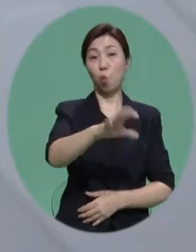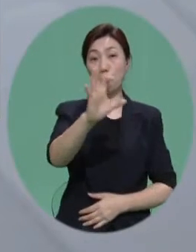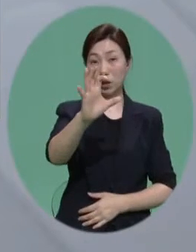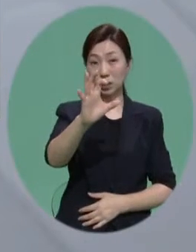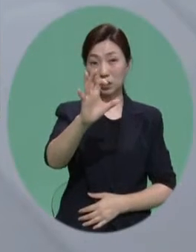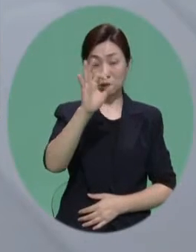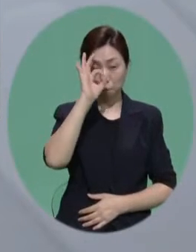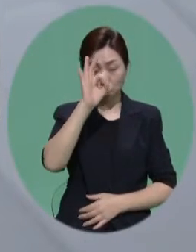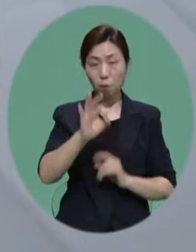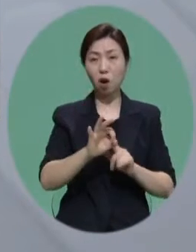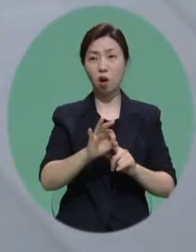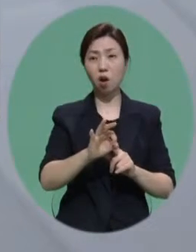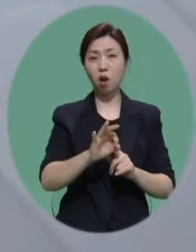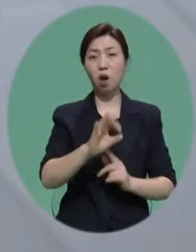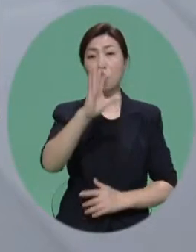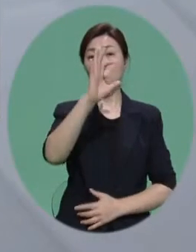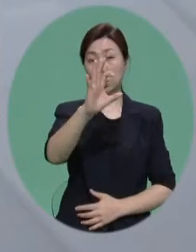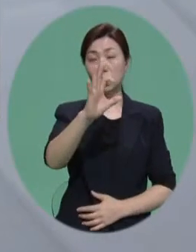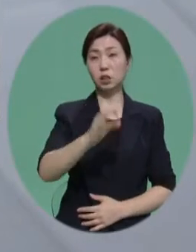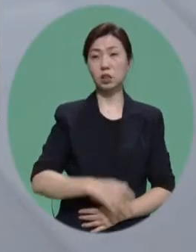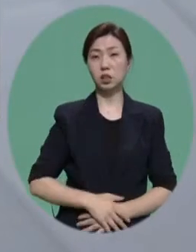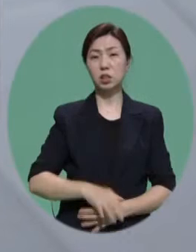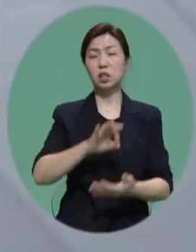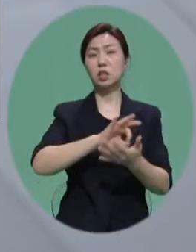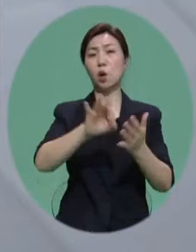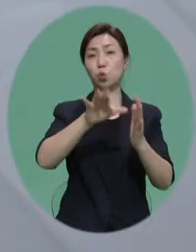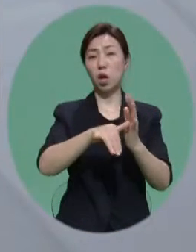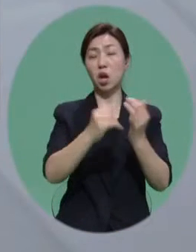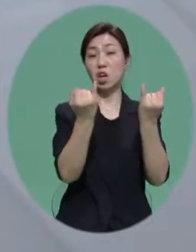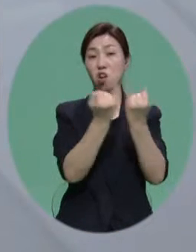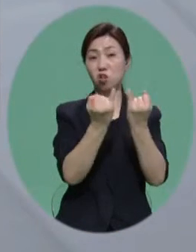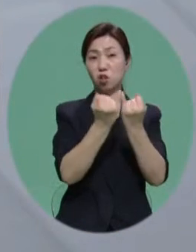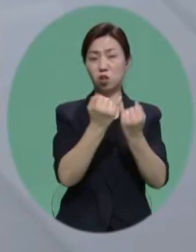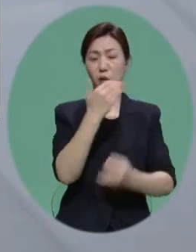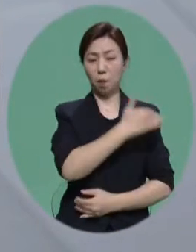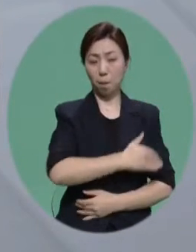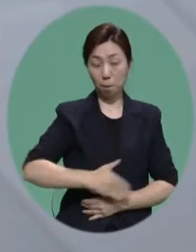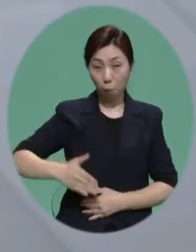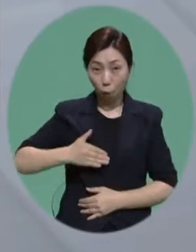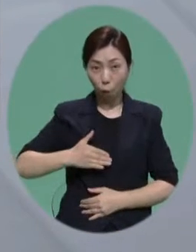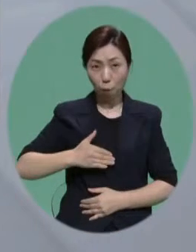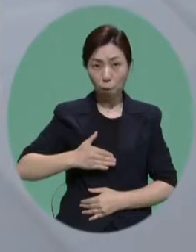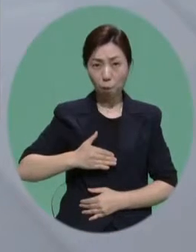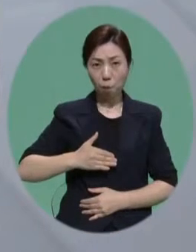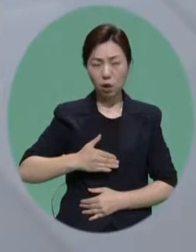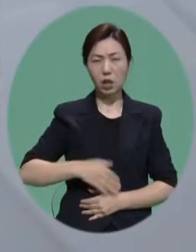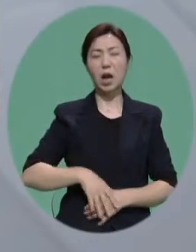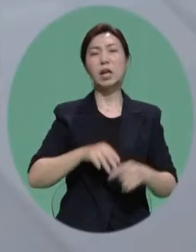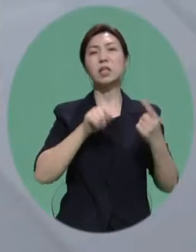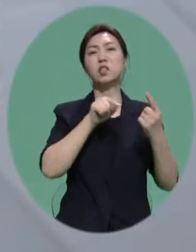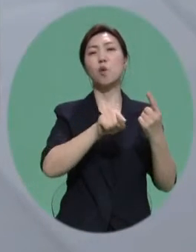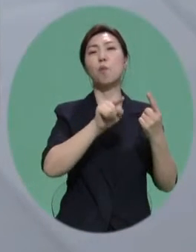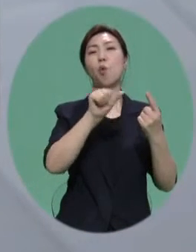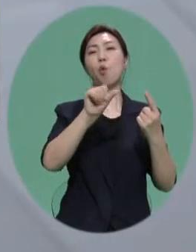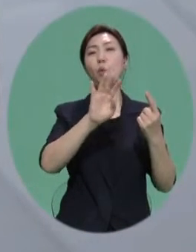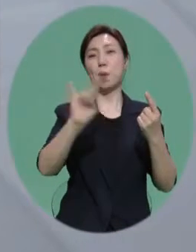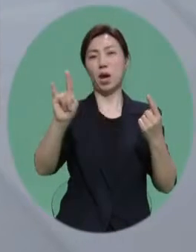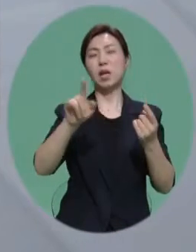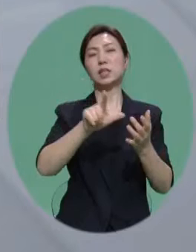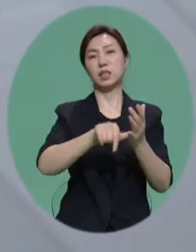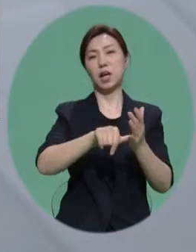그런데 화장실을 을 이용할 때 여성은 신체 구조상 1 1.5 배 시간이 듭니다 그래서